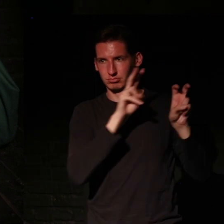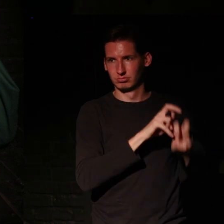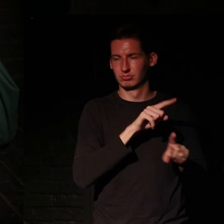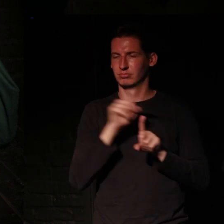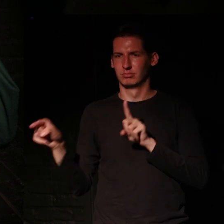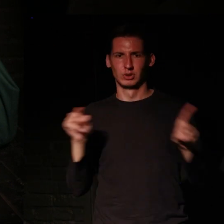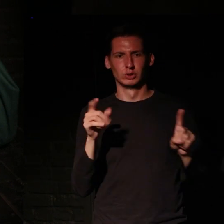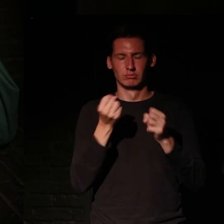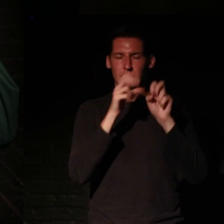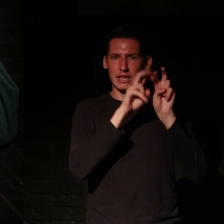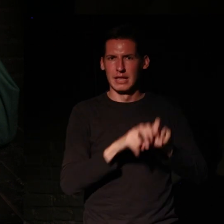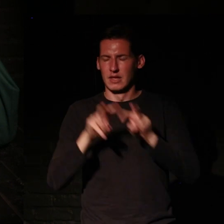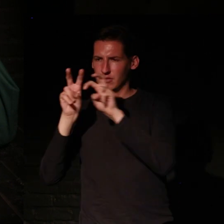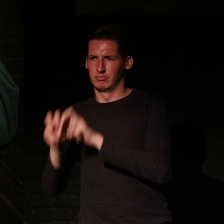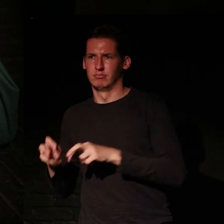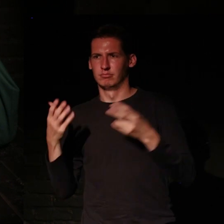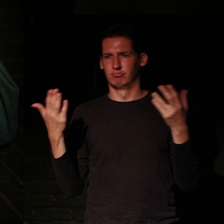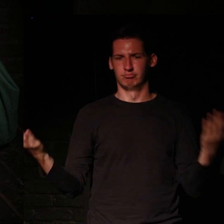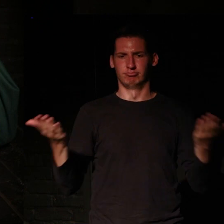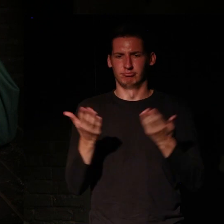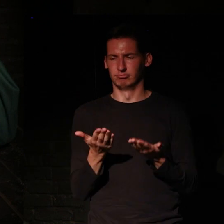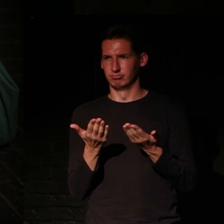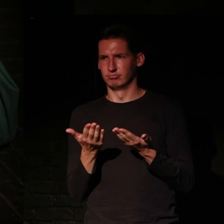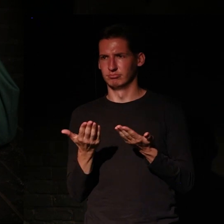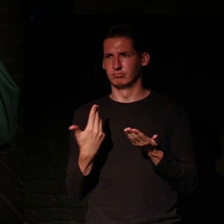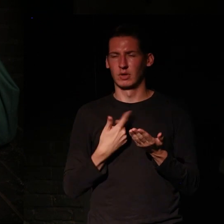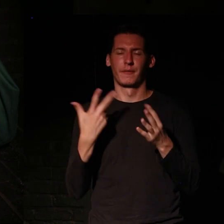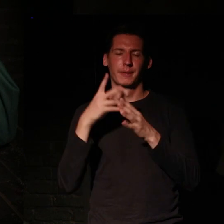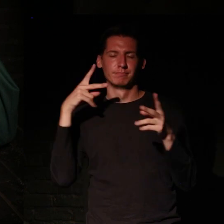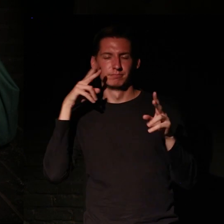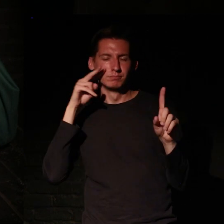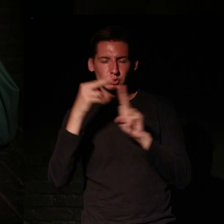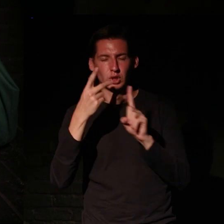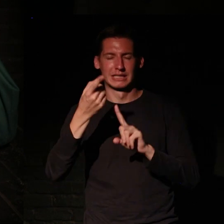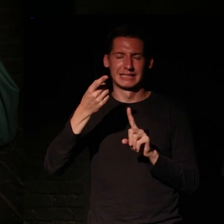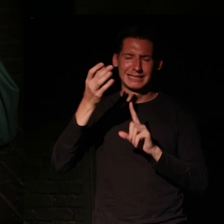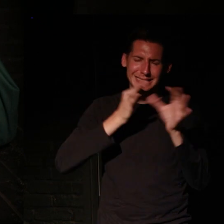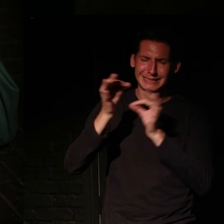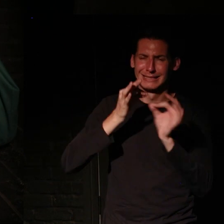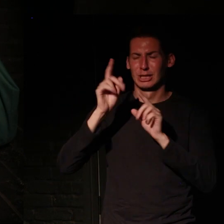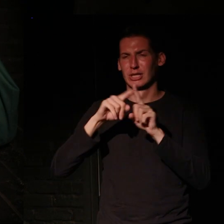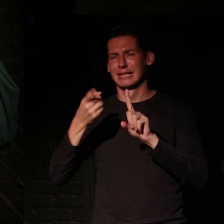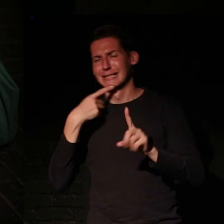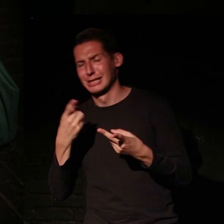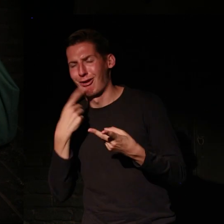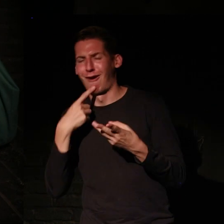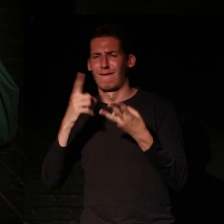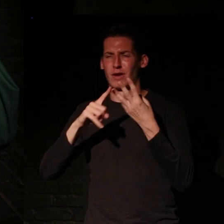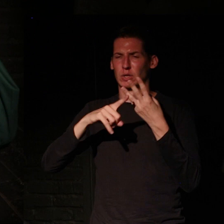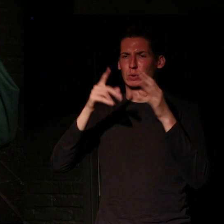wszystko analizuje. Szczególnie pod względem historycznym, językowym, strukturalnym,